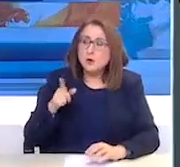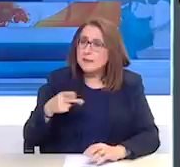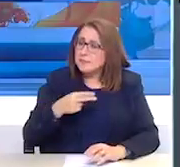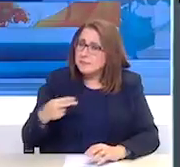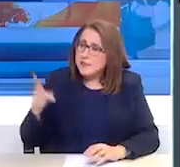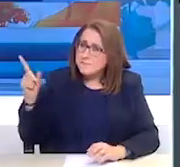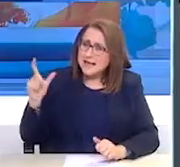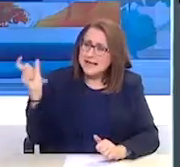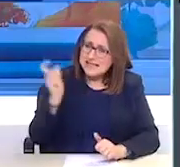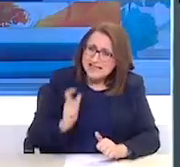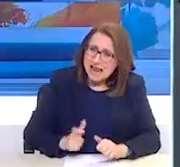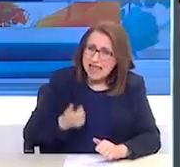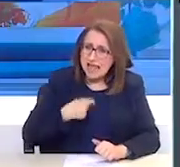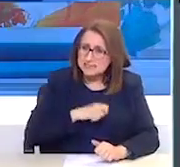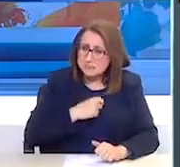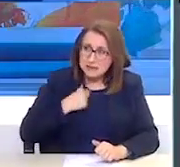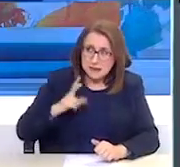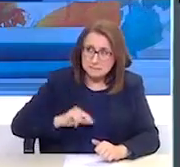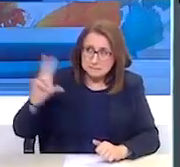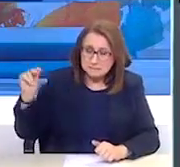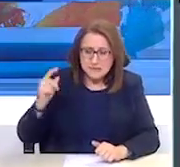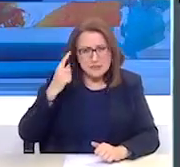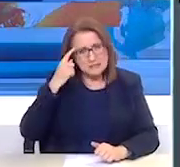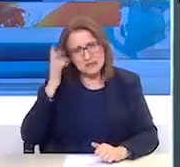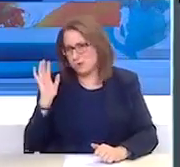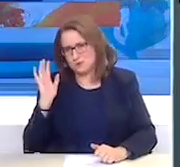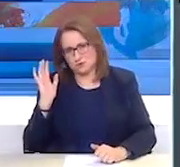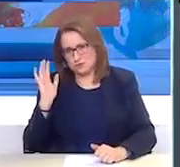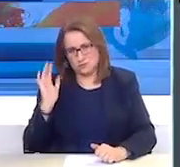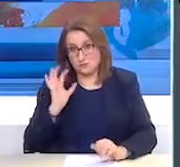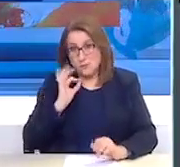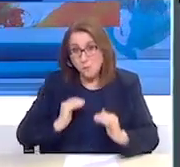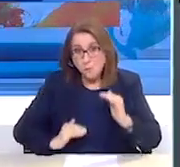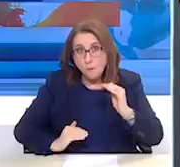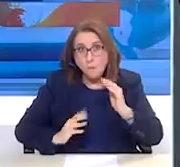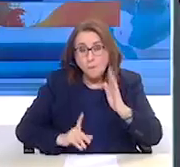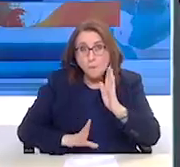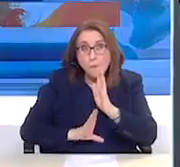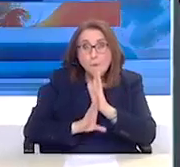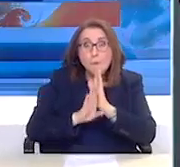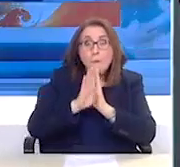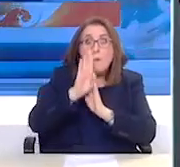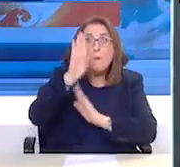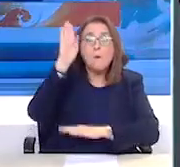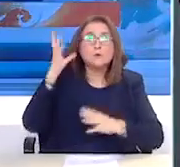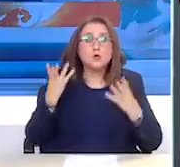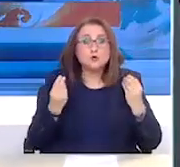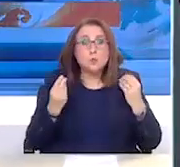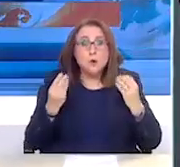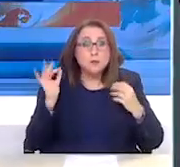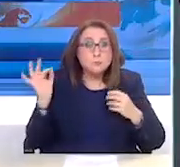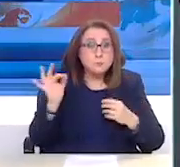στιγμή ότι θα δούμε κάποιο τέτοιο σενάριο. Αλλά αυτό εξαρτάται από όλους μας, όπως το έχουμε ξαναπεί και εγώ και ο Υπουργός και όλη η ηγεσία του Υπουργείου. Θεωρώ